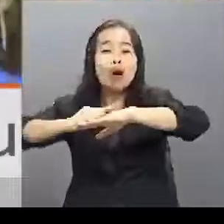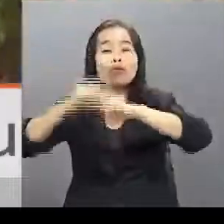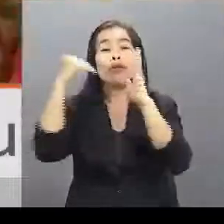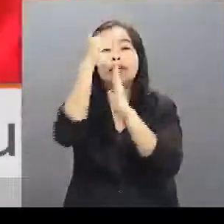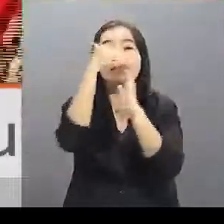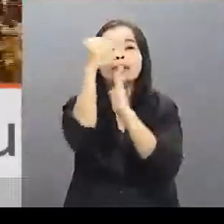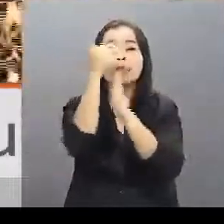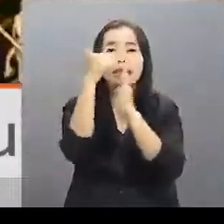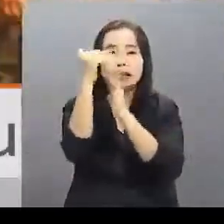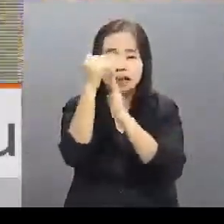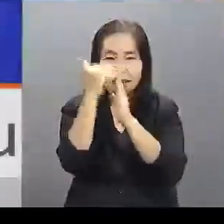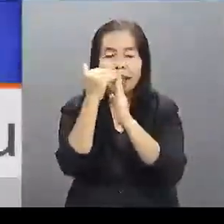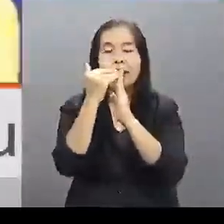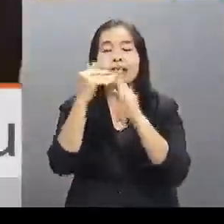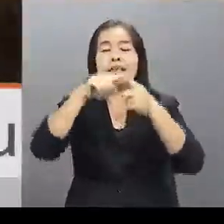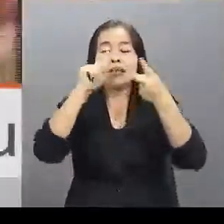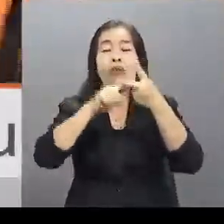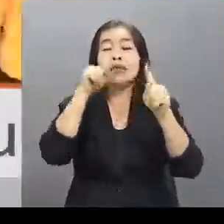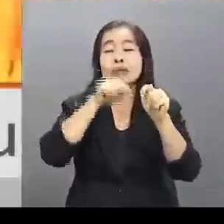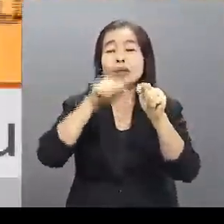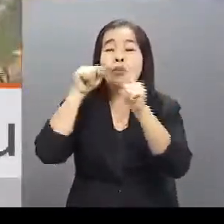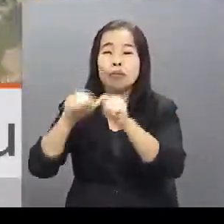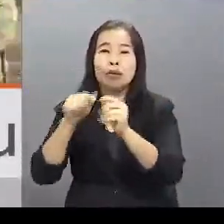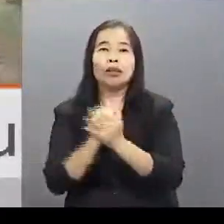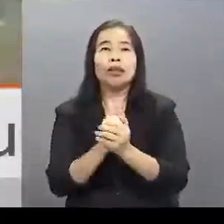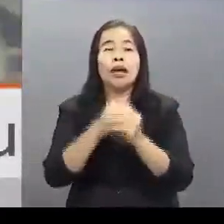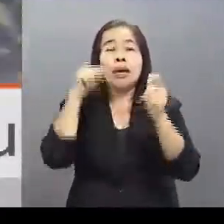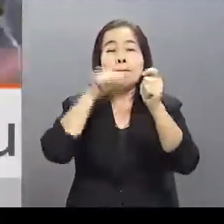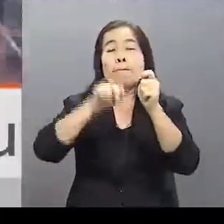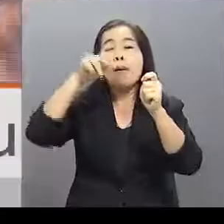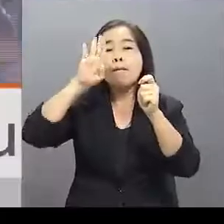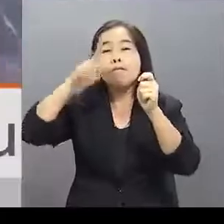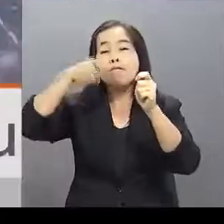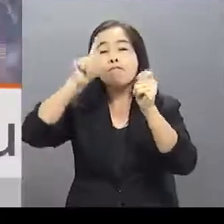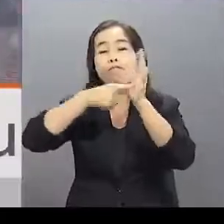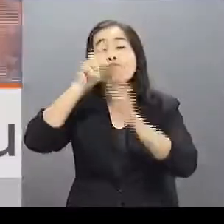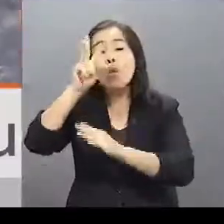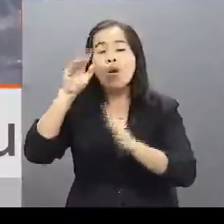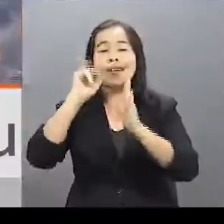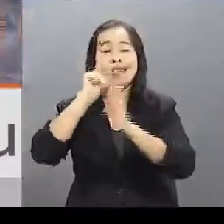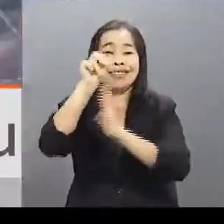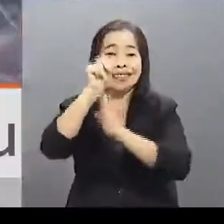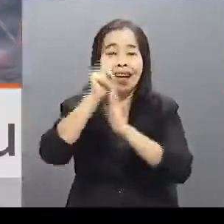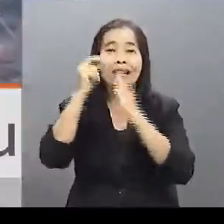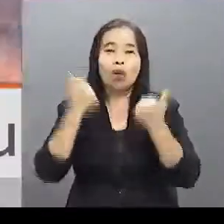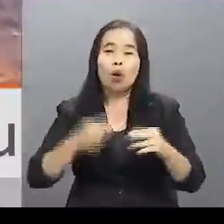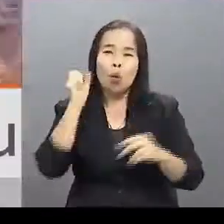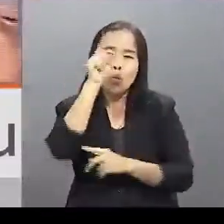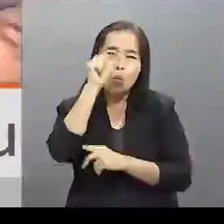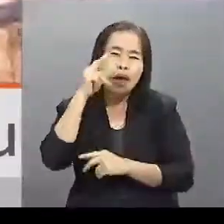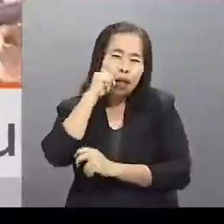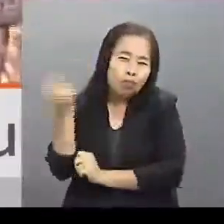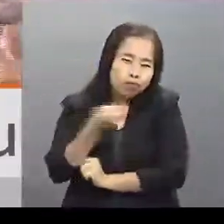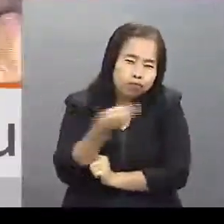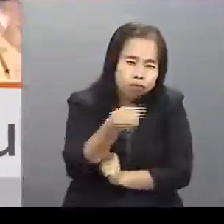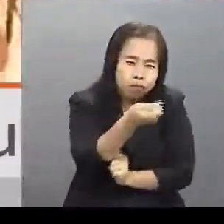ดาแรงและตำบนวรรณครำเภอปัวจัหวัดน่านเร่งดับไฟที่ลุกไม่พื้นป่า ขุนหวยเย็ ขุนหวยหินซึ่